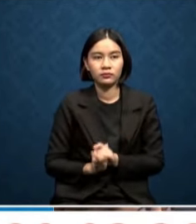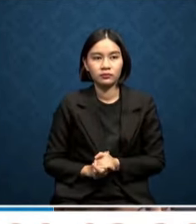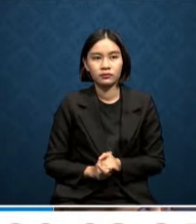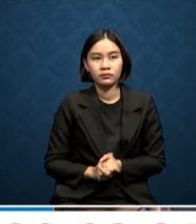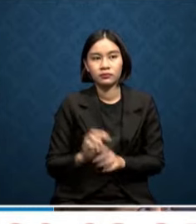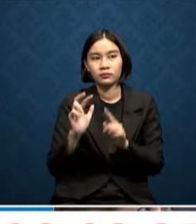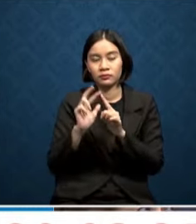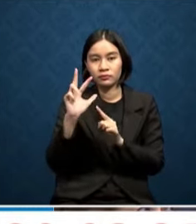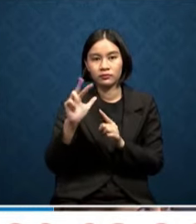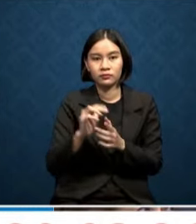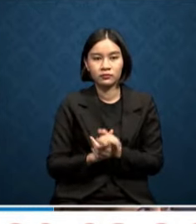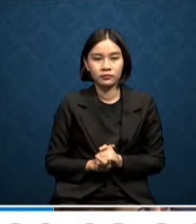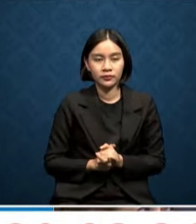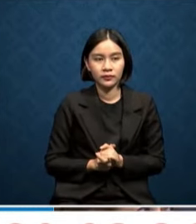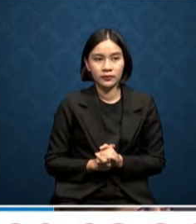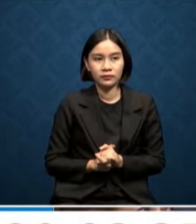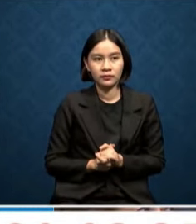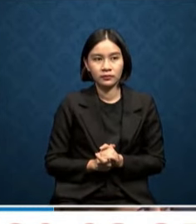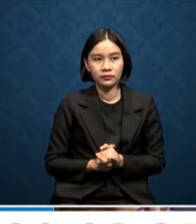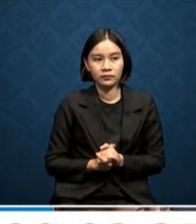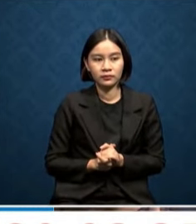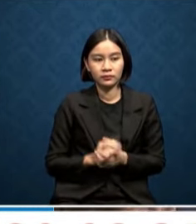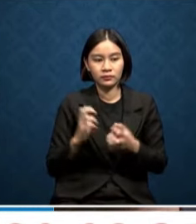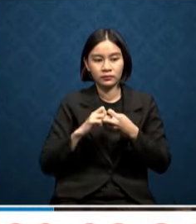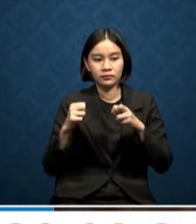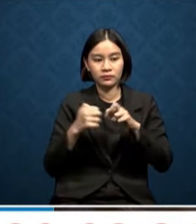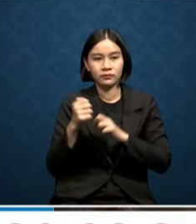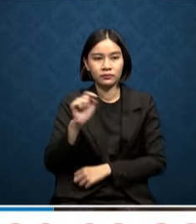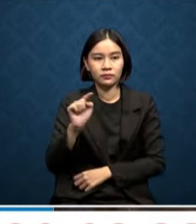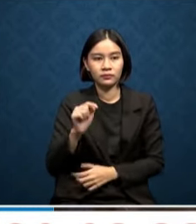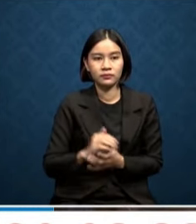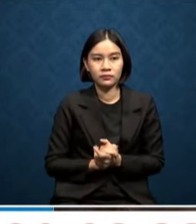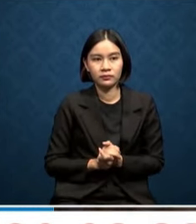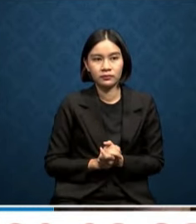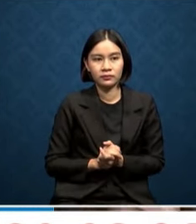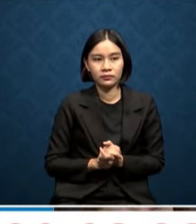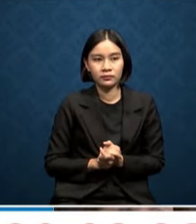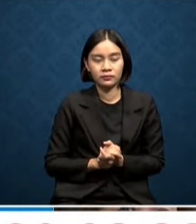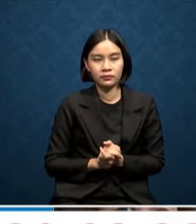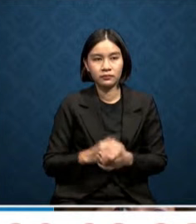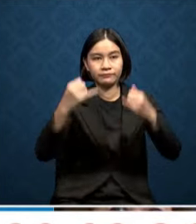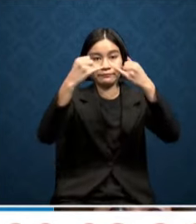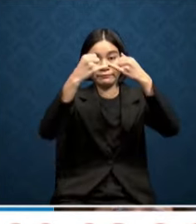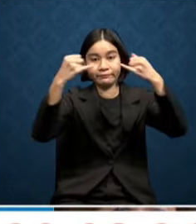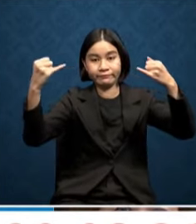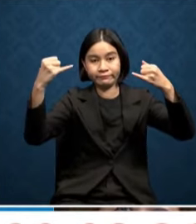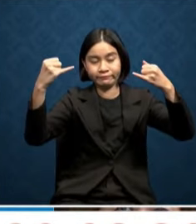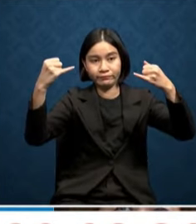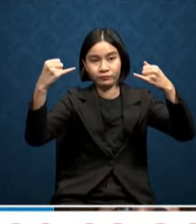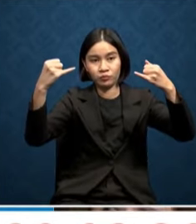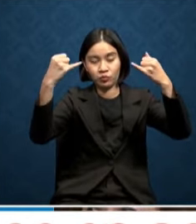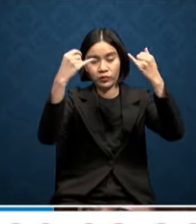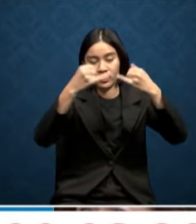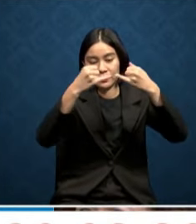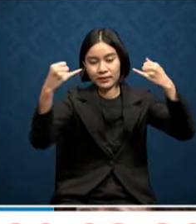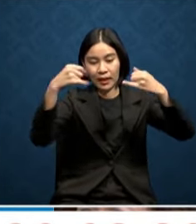ประการที่ 3เป็นปัญหาเรื่องการนำสายสื่อสารลงดินนะฮะจากการ